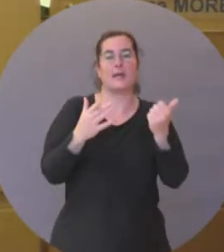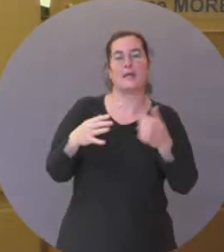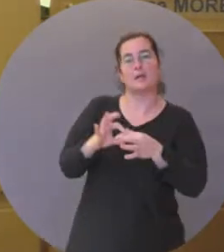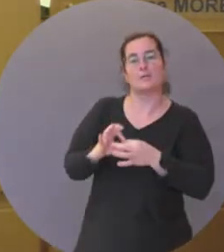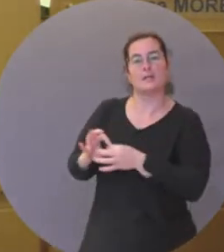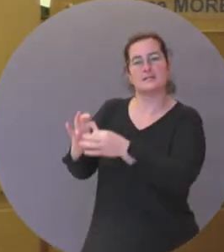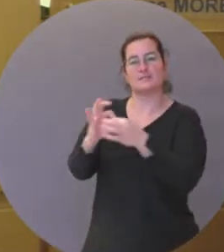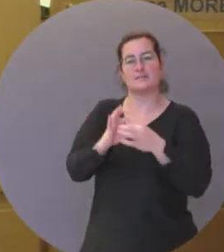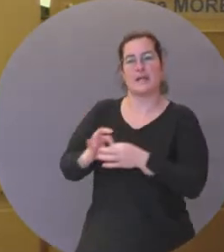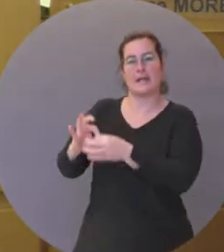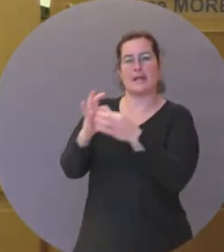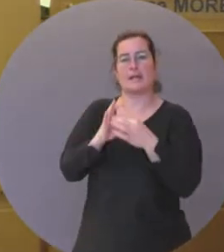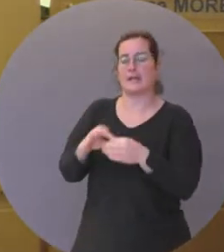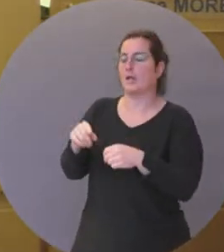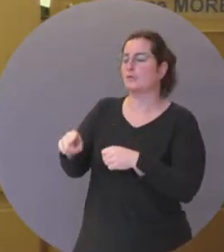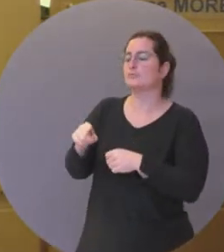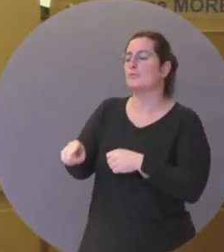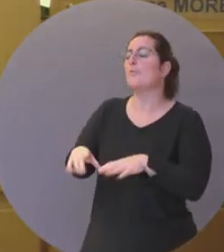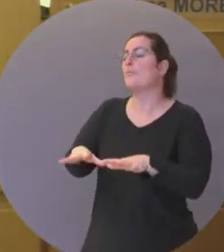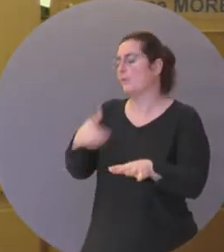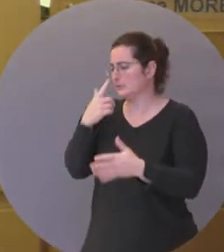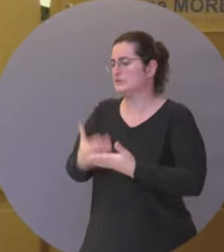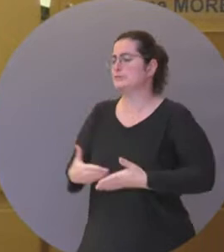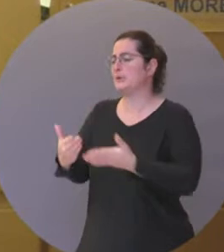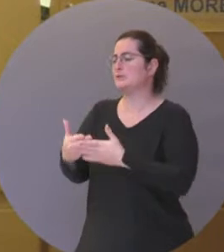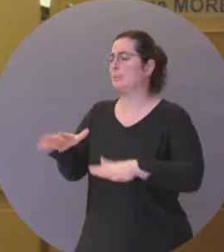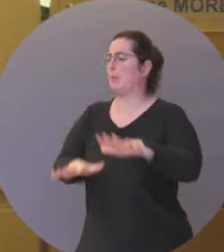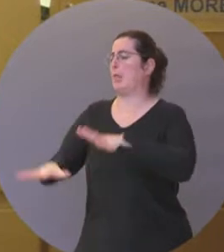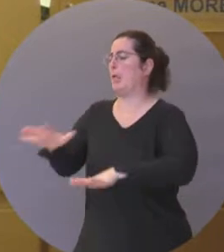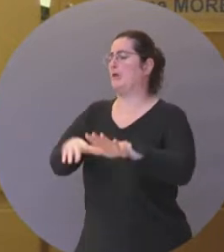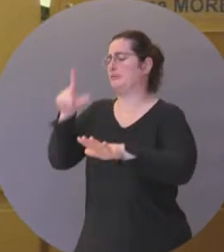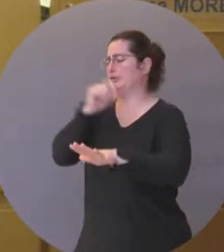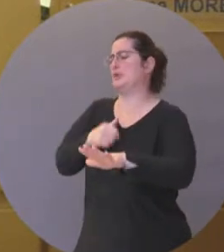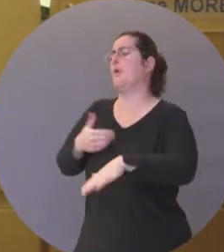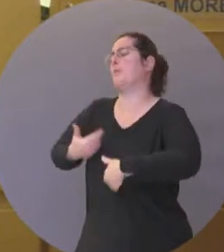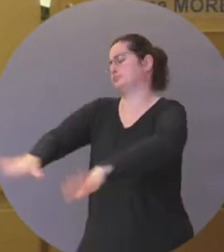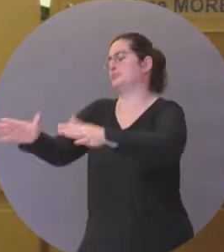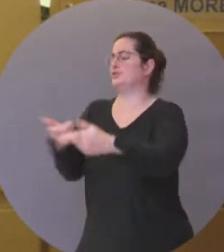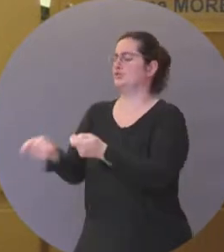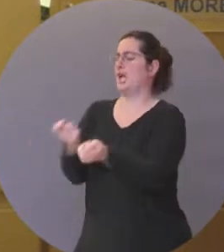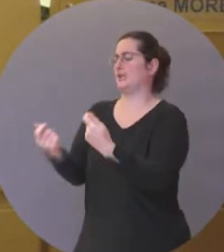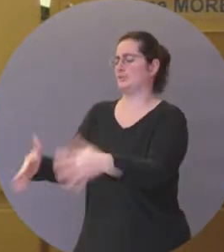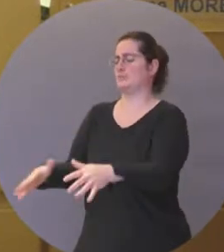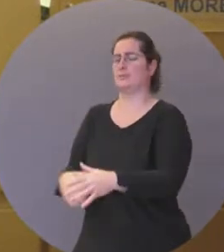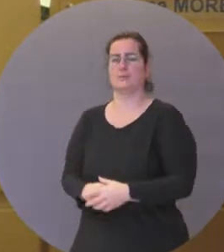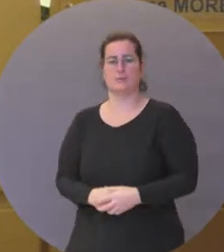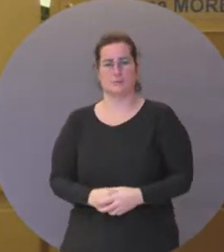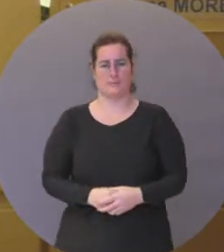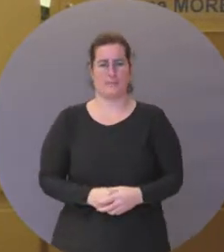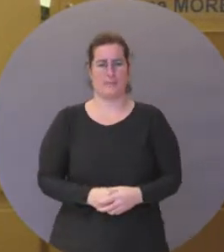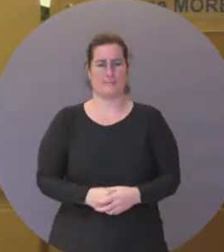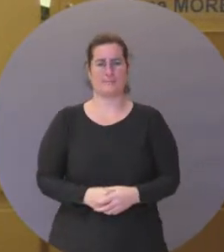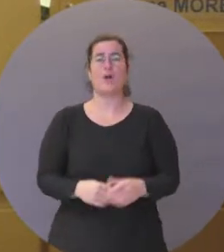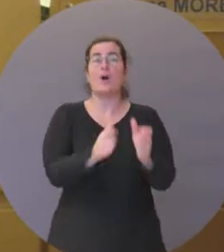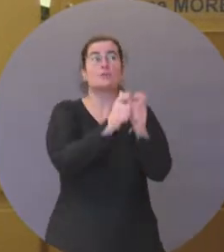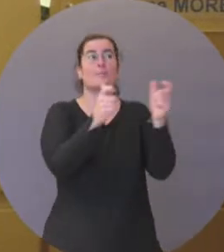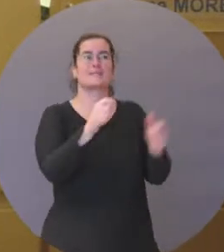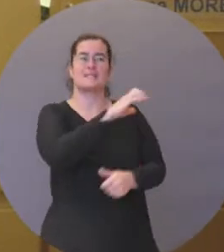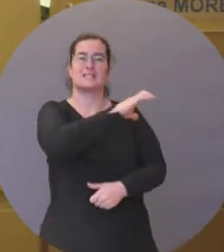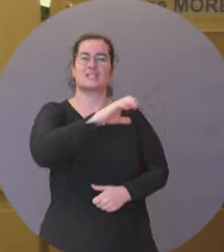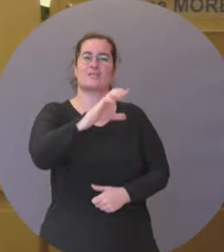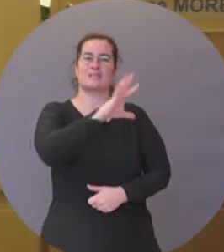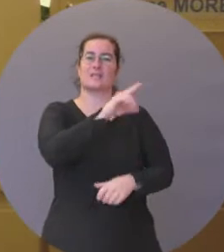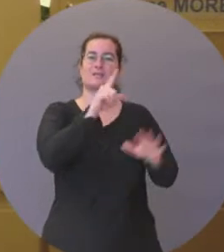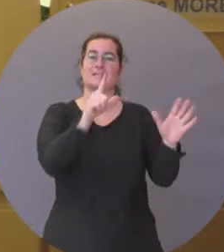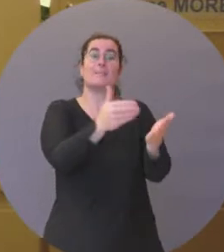priés de gérer les dégâts collatéraux rien que les aides publiques aux entreprises mobilisent 157 milliards sur le